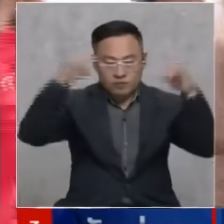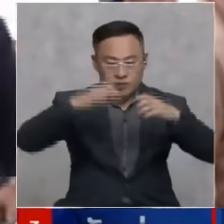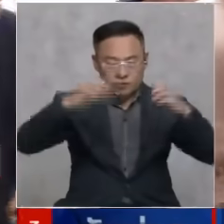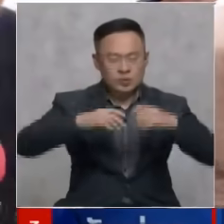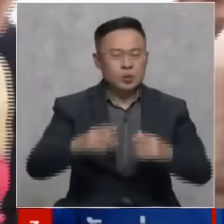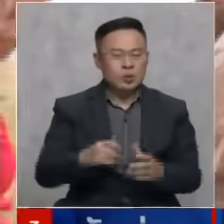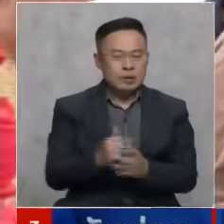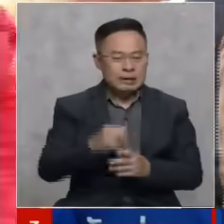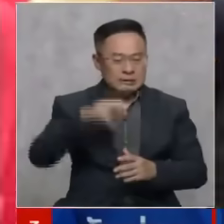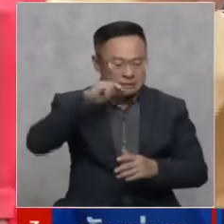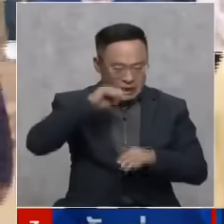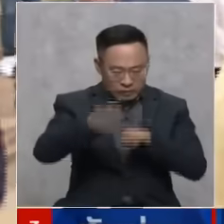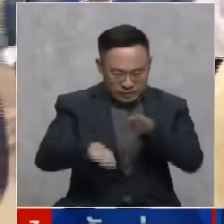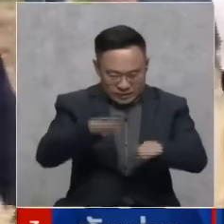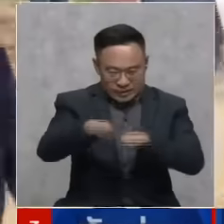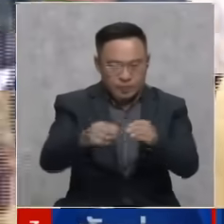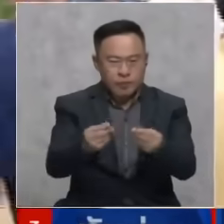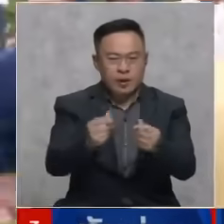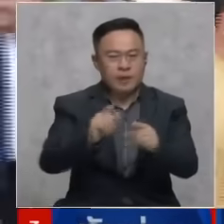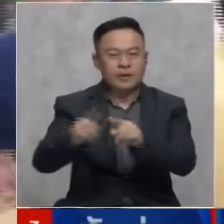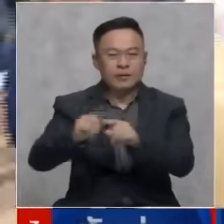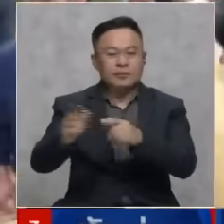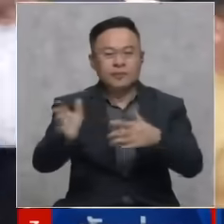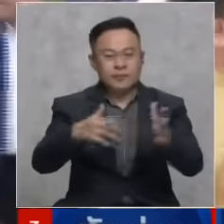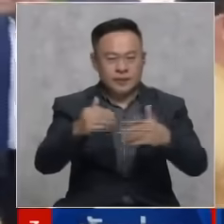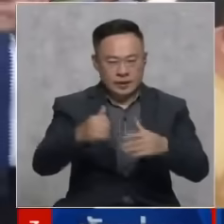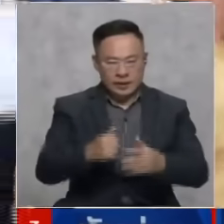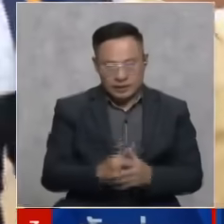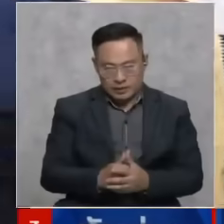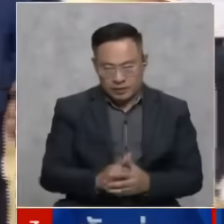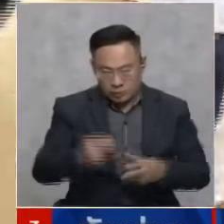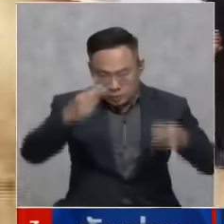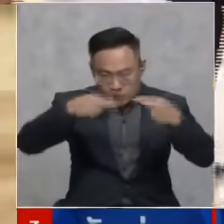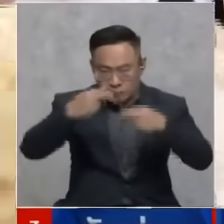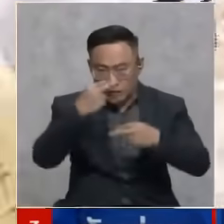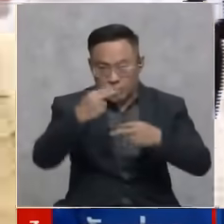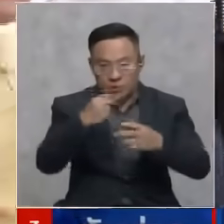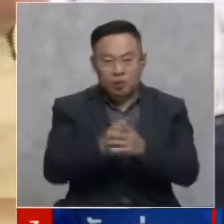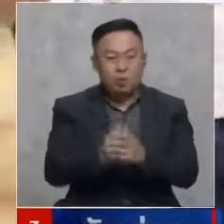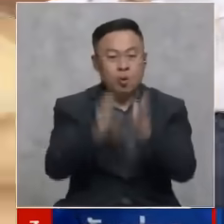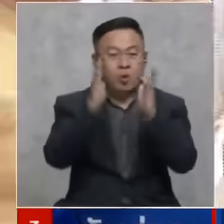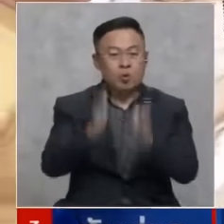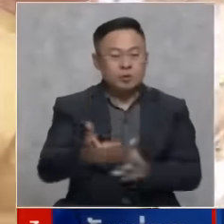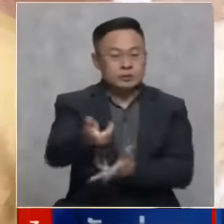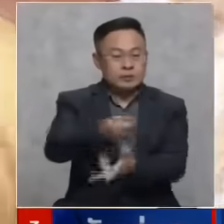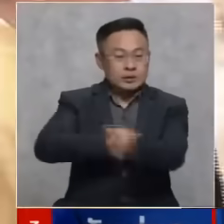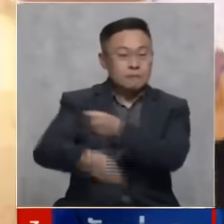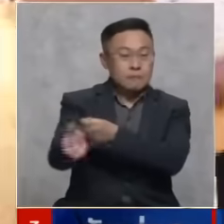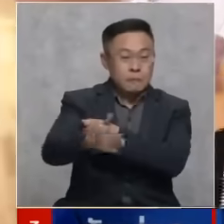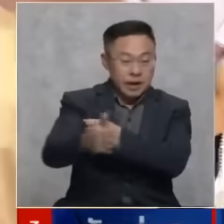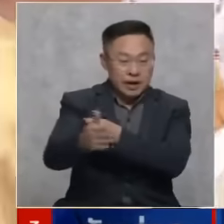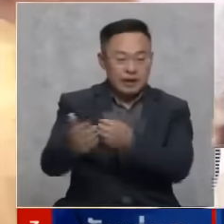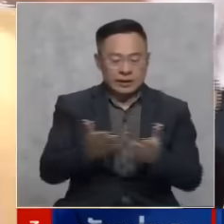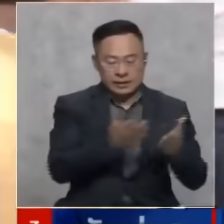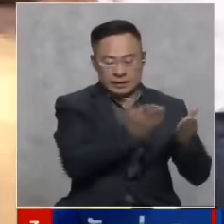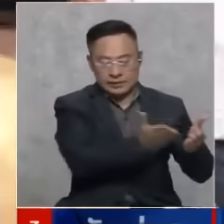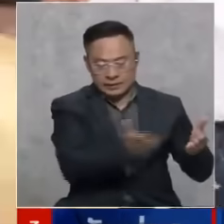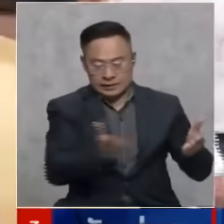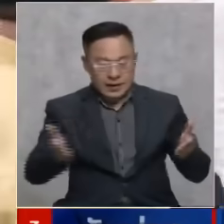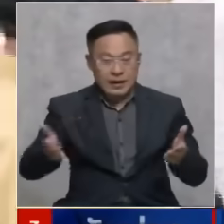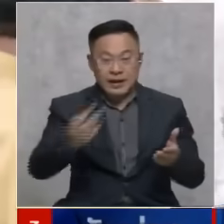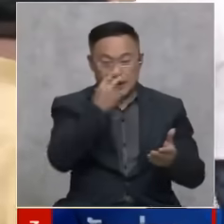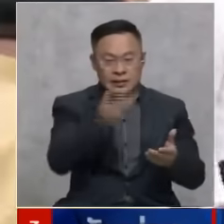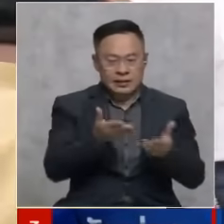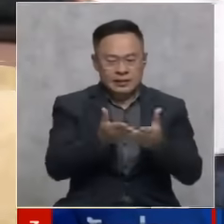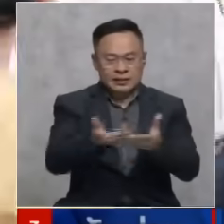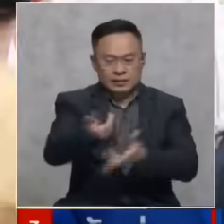ค่ะลุยโคลนคุณผู้ชมจากด้านบนลงมาด้านล่างเป็นจุดที่ชาวประมงพื้นบ้านเนี่ยเขาใช้ขึ้นปลานะคะสอบถามผู้ว่า